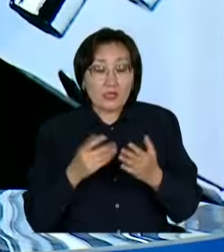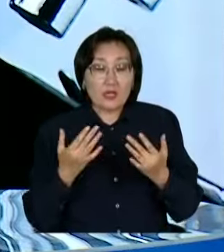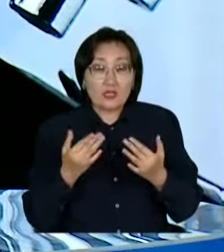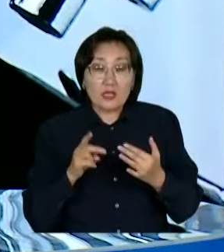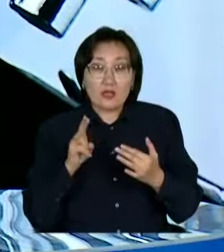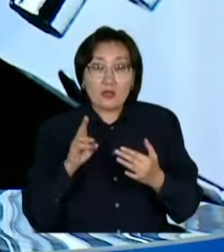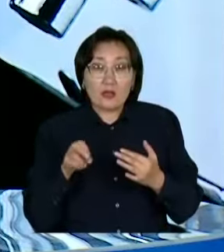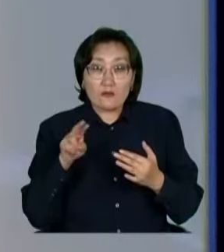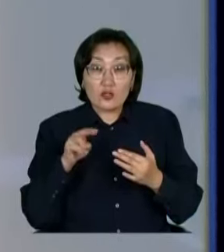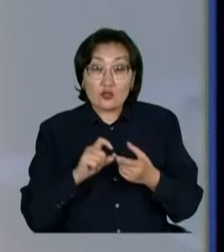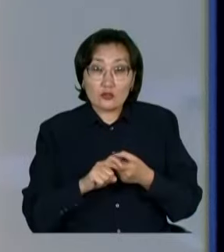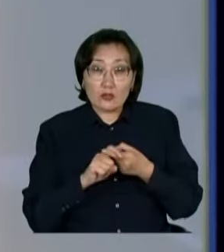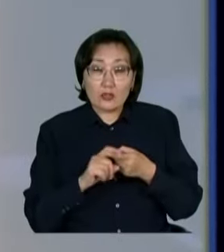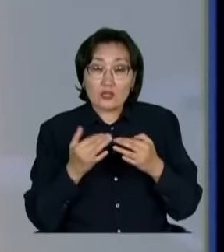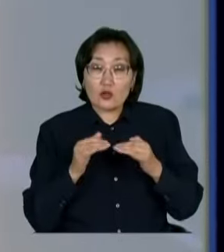оның қаншауы бала?